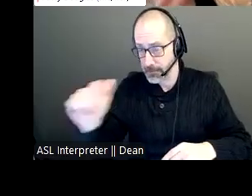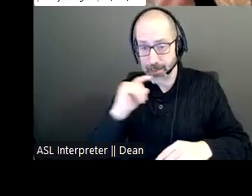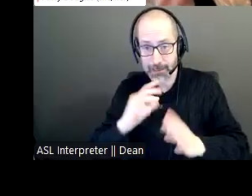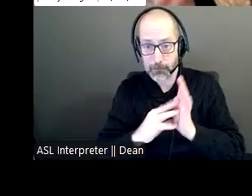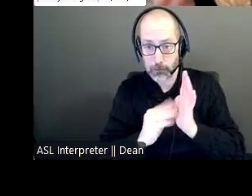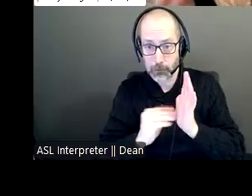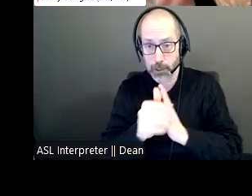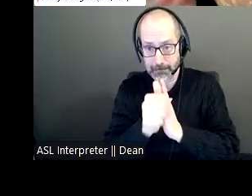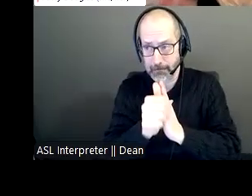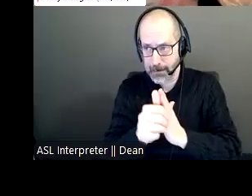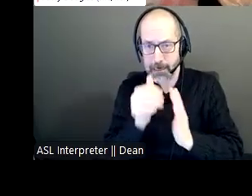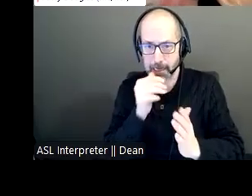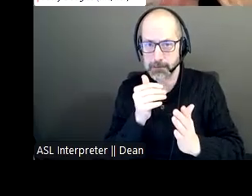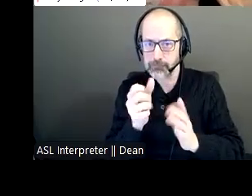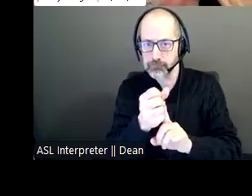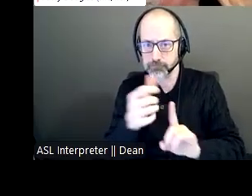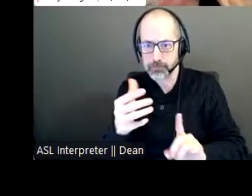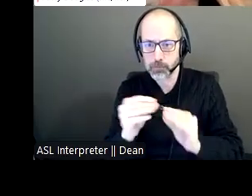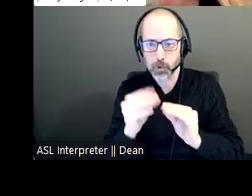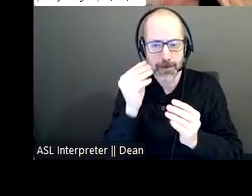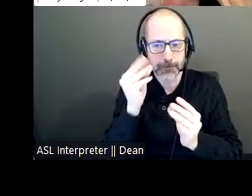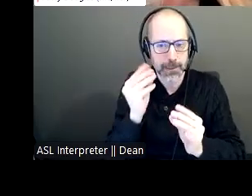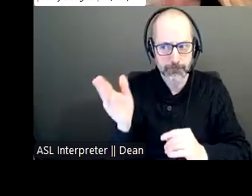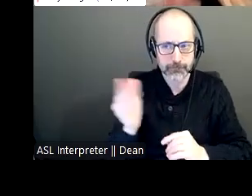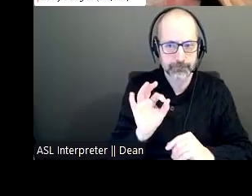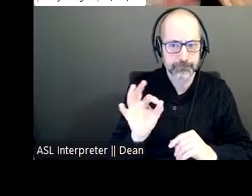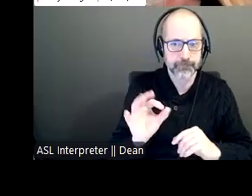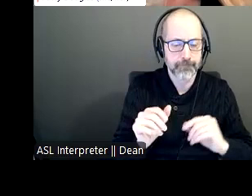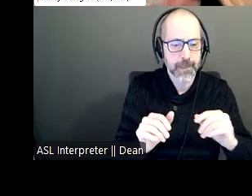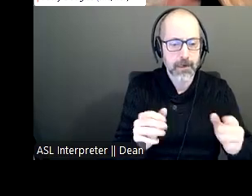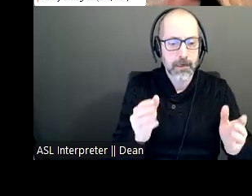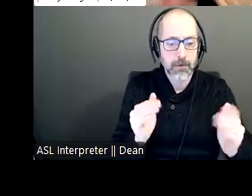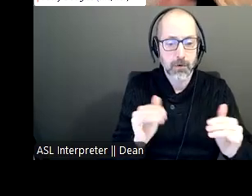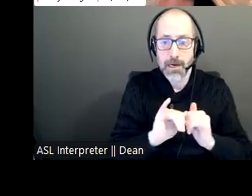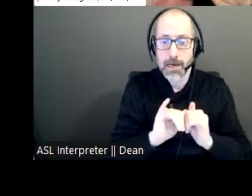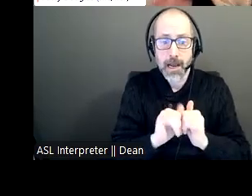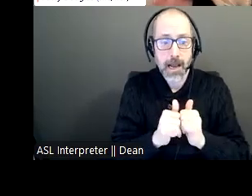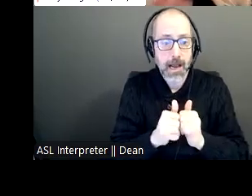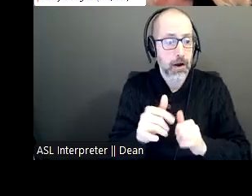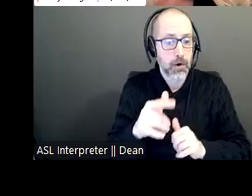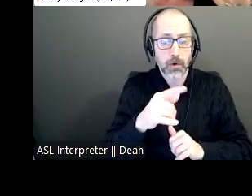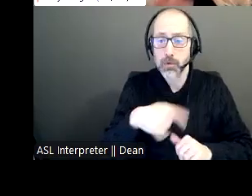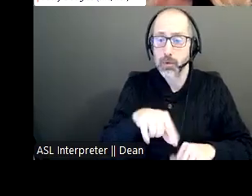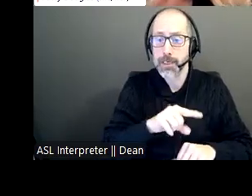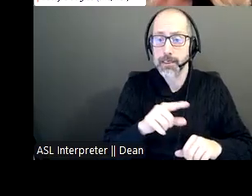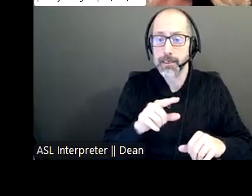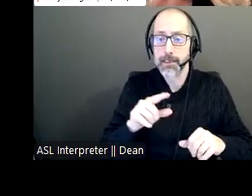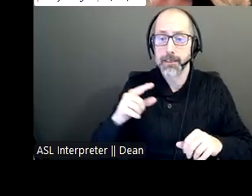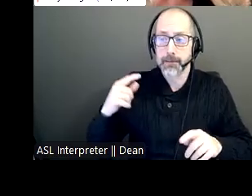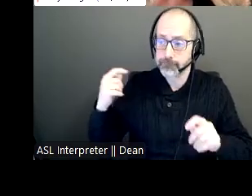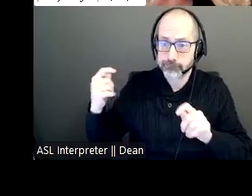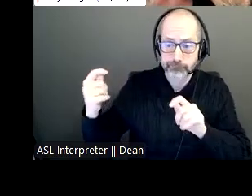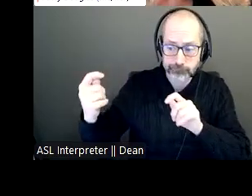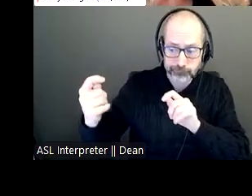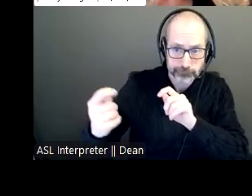Et dans le guide d'apprentissage de Jenna, il y a aussi de l'information là-dessus, la façon dont nous